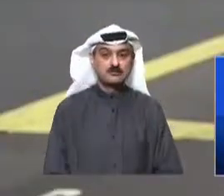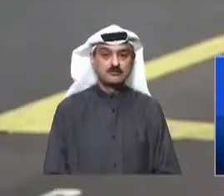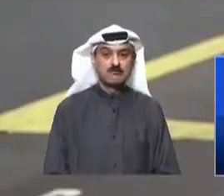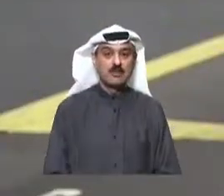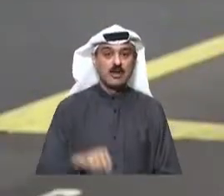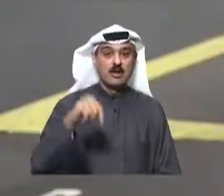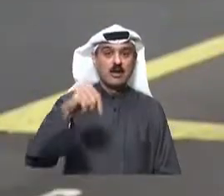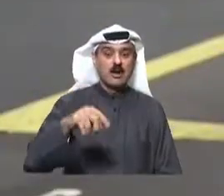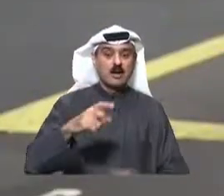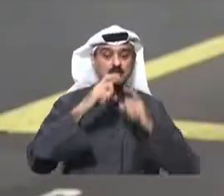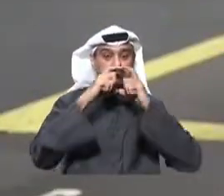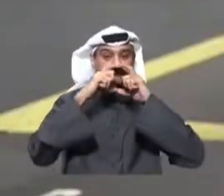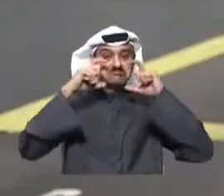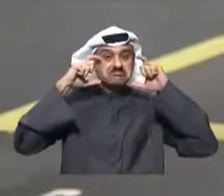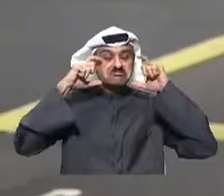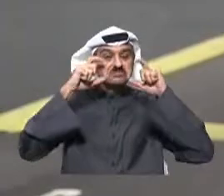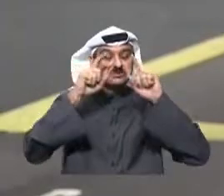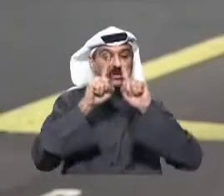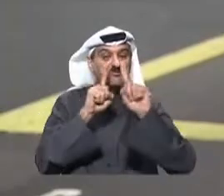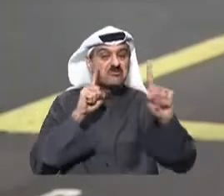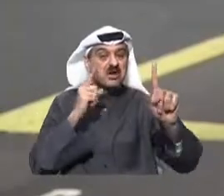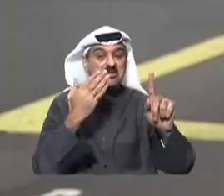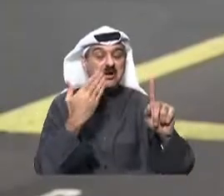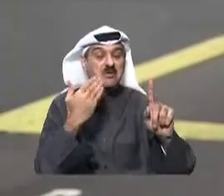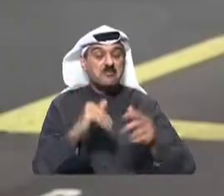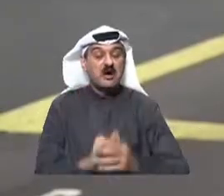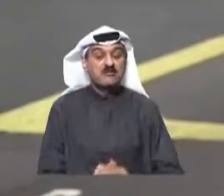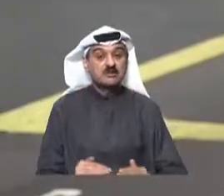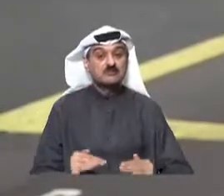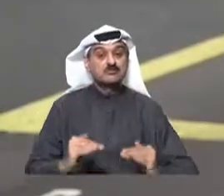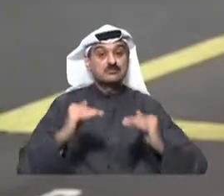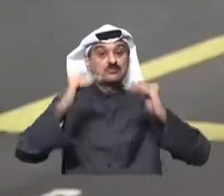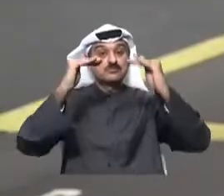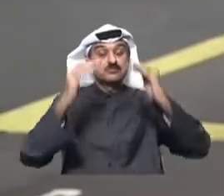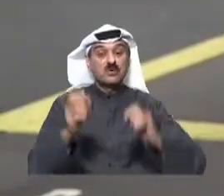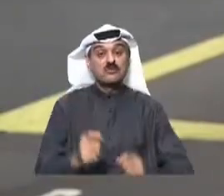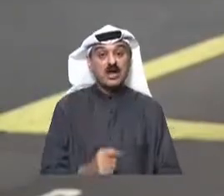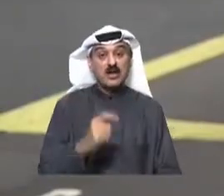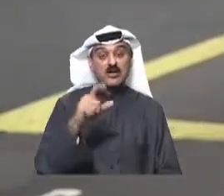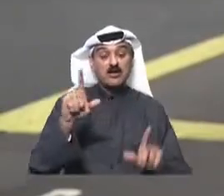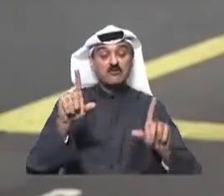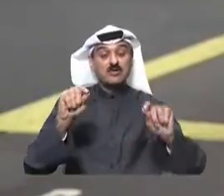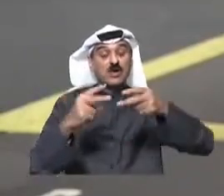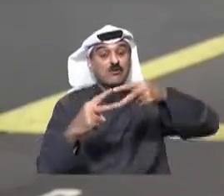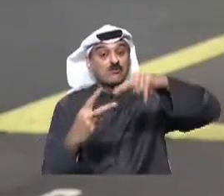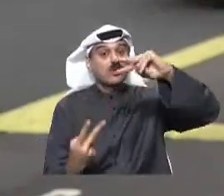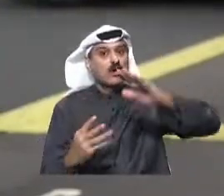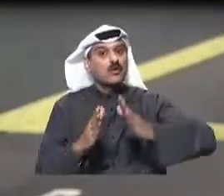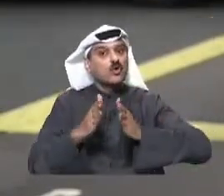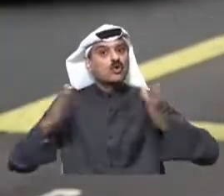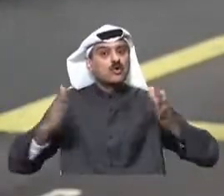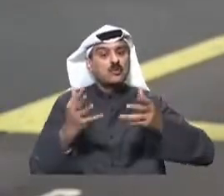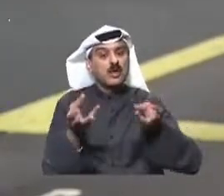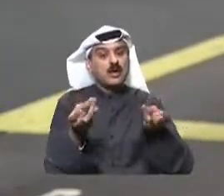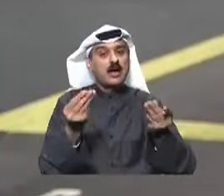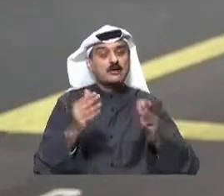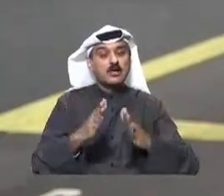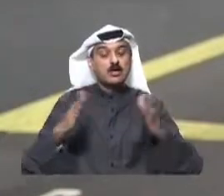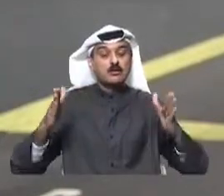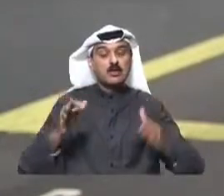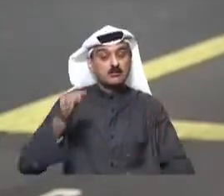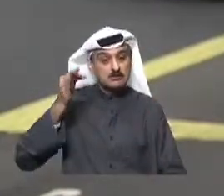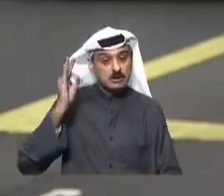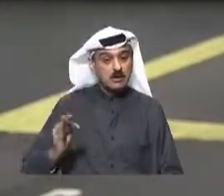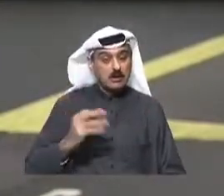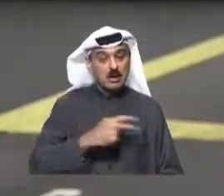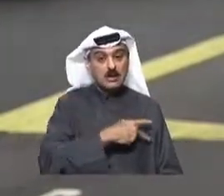عدم الالتزام بالقواعد والإرشادات الصحية، ارتفع معدل الإصابة في بريطانيا بشكل كبير، مما قد يجبر الحكومة على